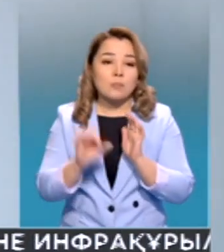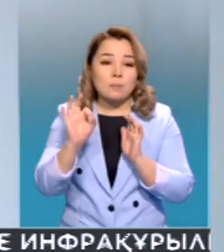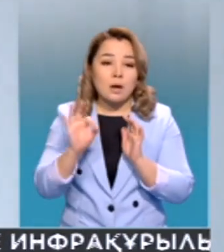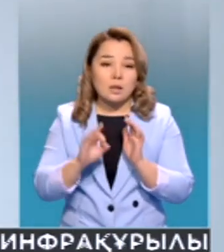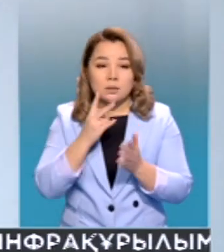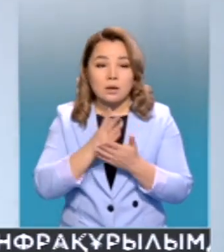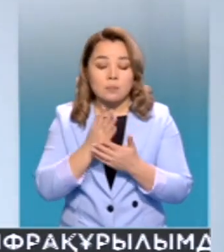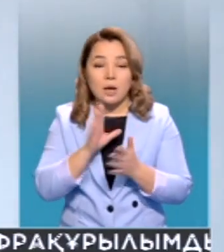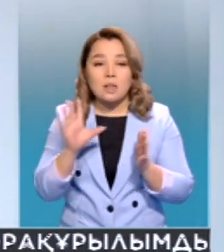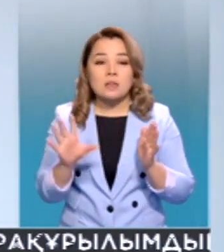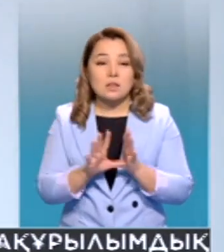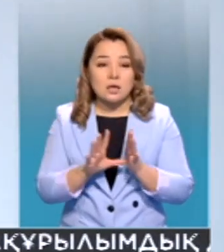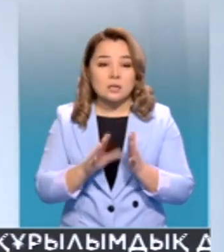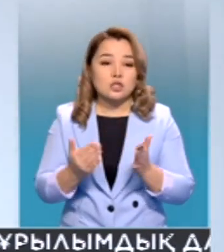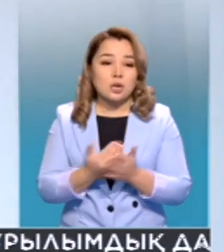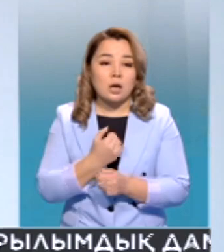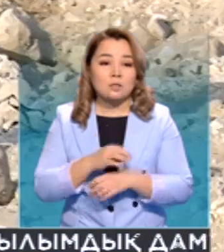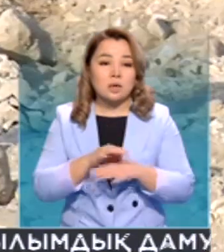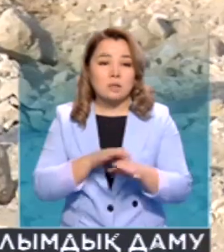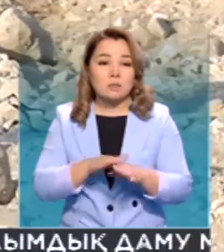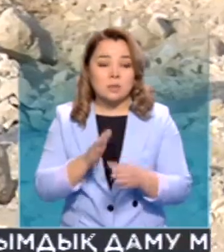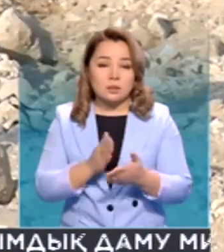Электр желілері де жаңартылып жатыр.